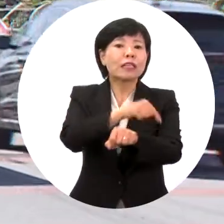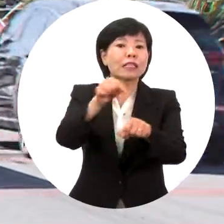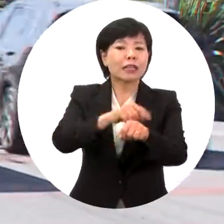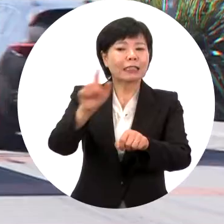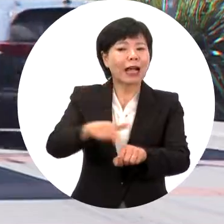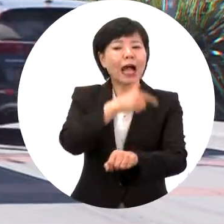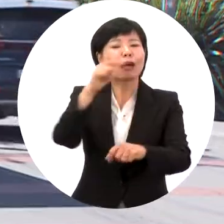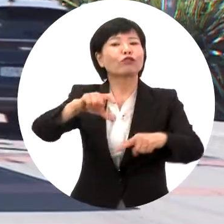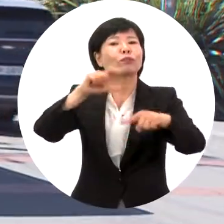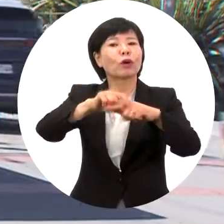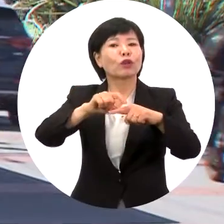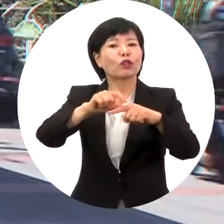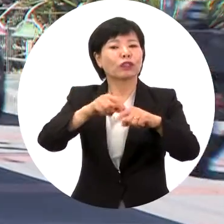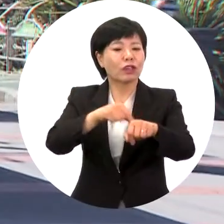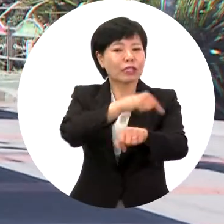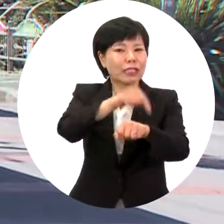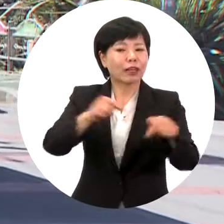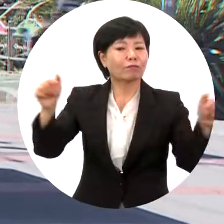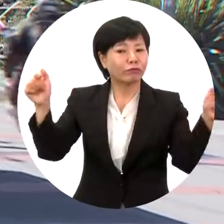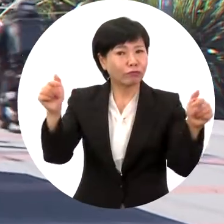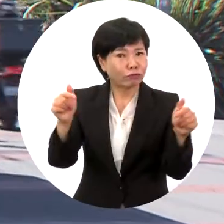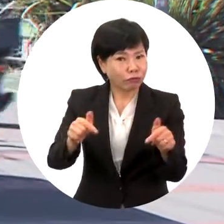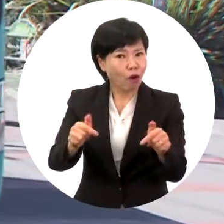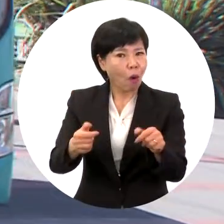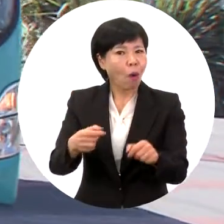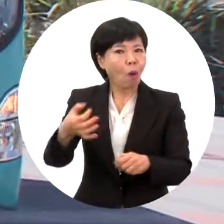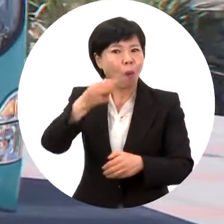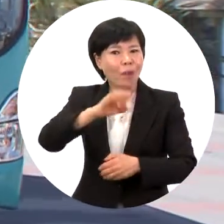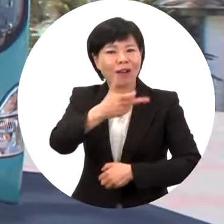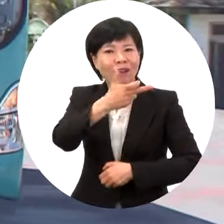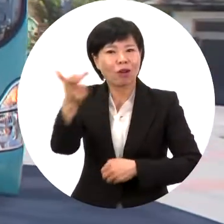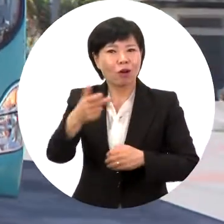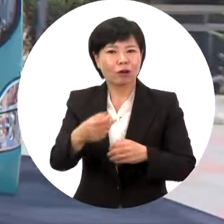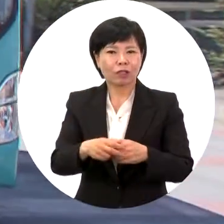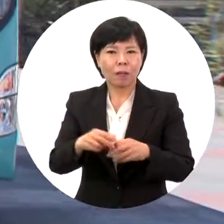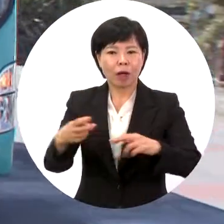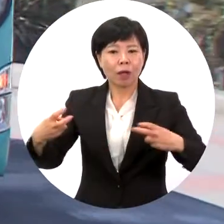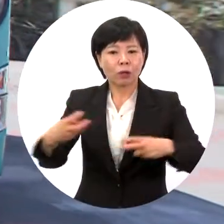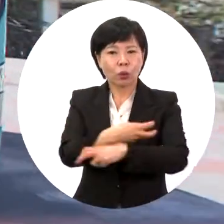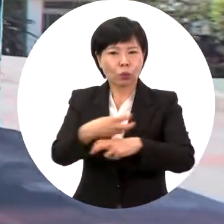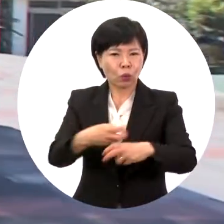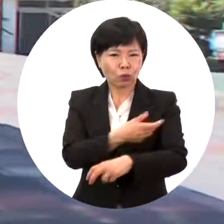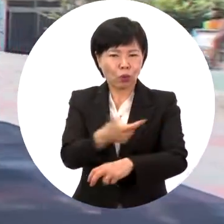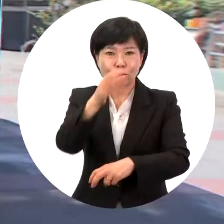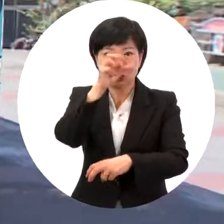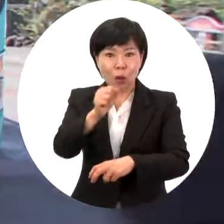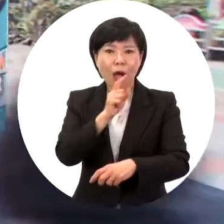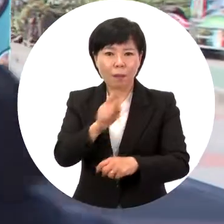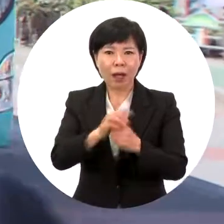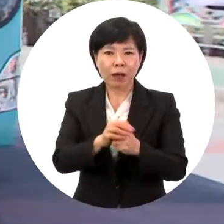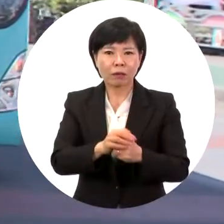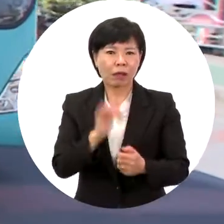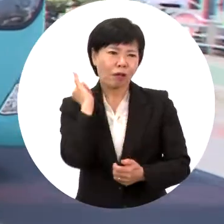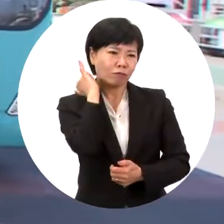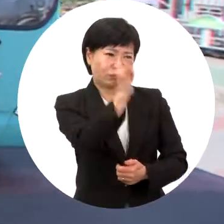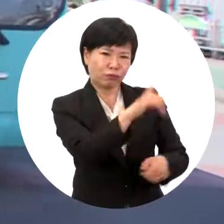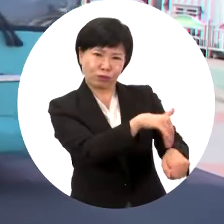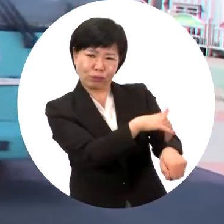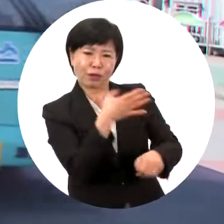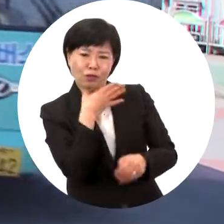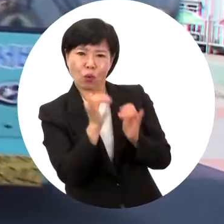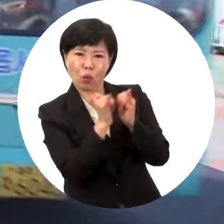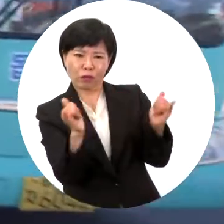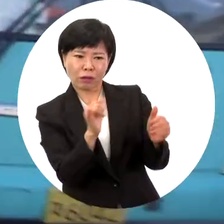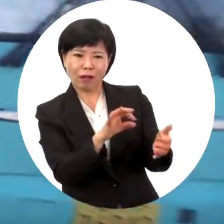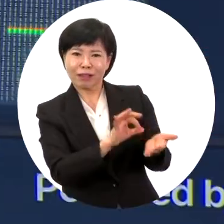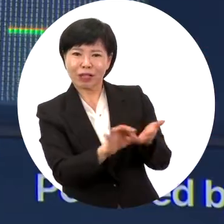일평균 운행거리도 감소하는 효과를 발휘해 혁신적인 대중교통이라는 평가를 받았습니다. 그러나 호출이 불편한